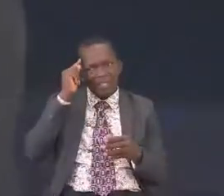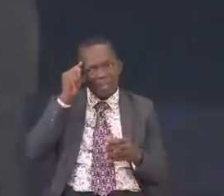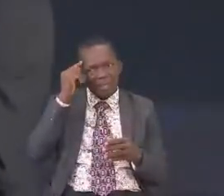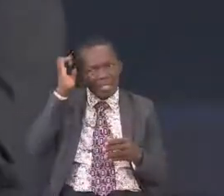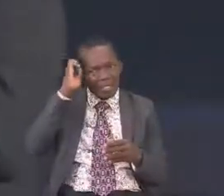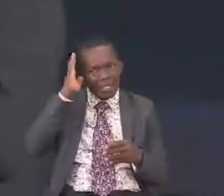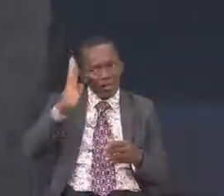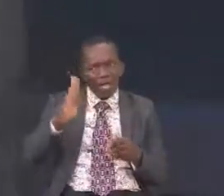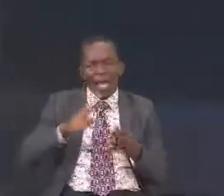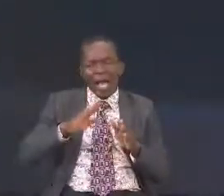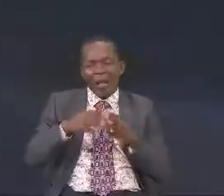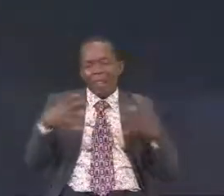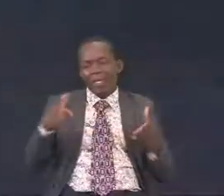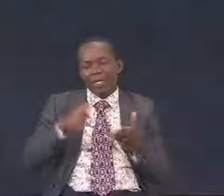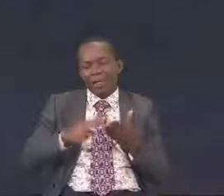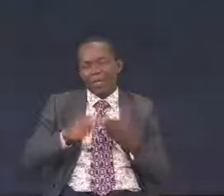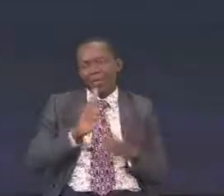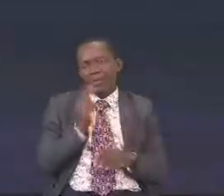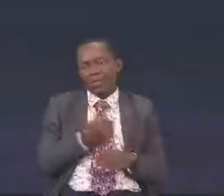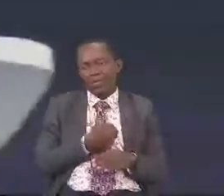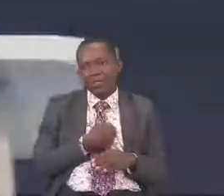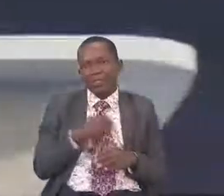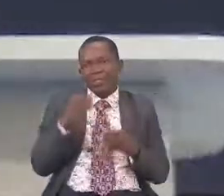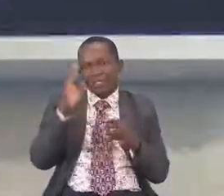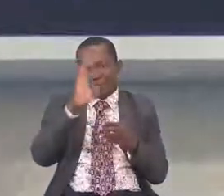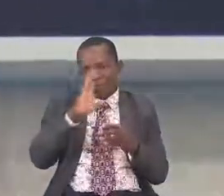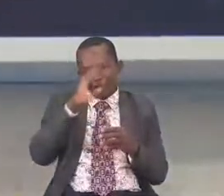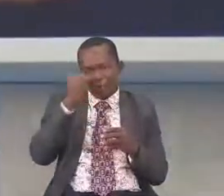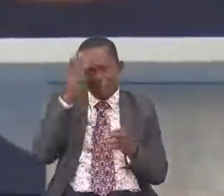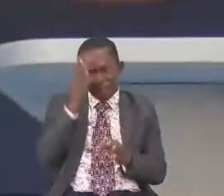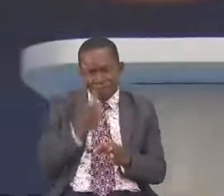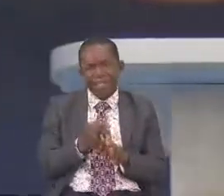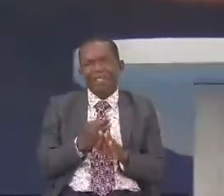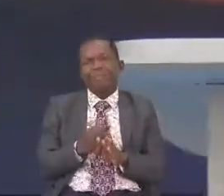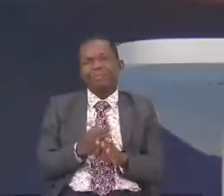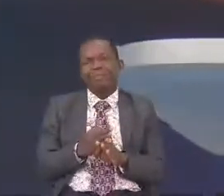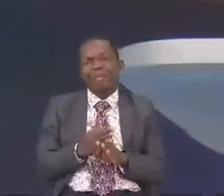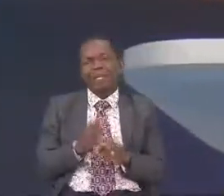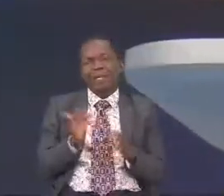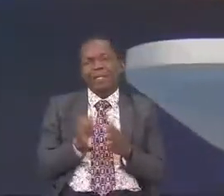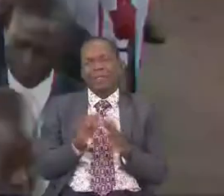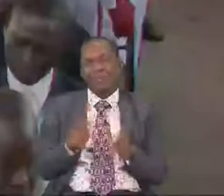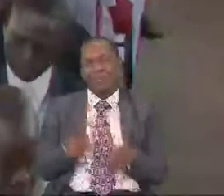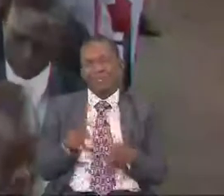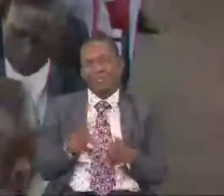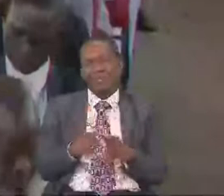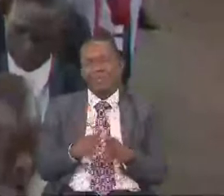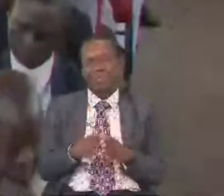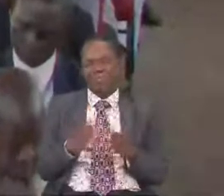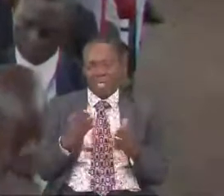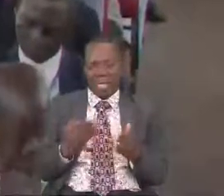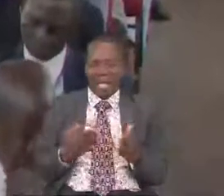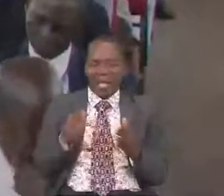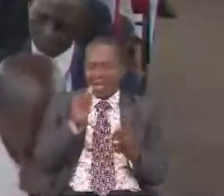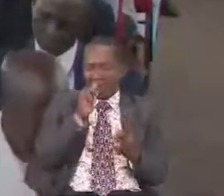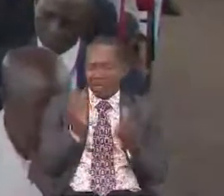foi salvatrice, n'est-ce pas? Ce qui s'est produit, on progresse, on avance, tu ne dors pas sur tes lauriers pour dire, bon, je suis sauvé l'année